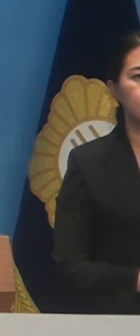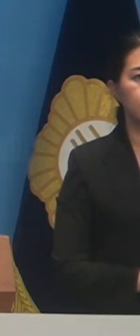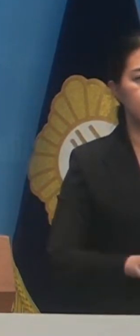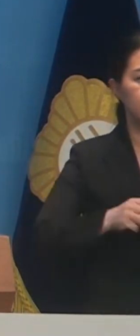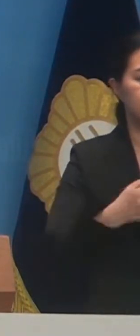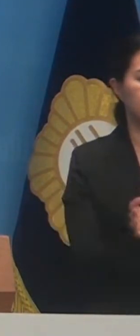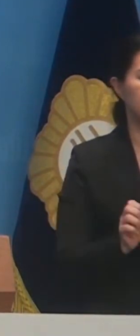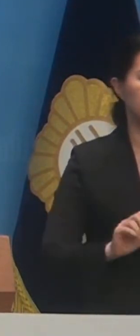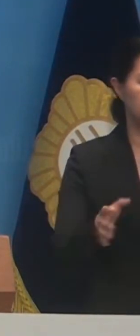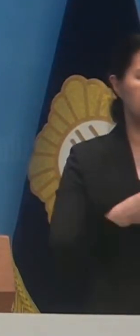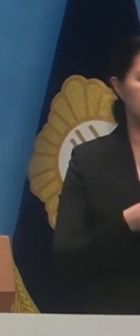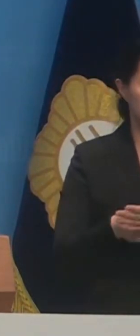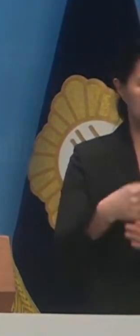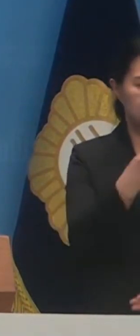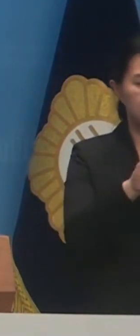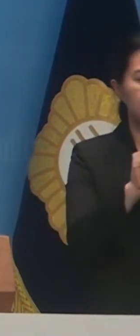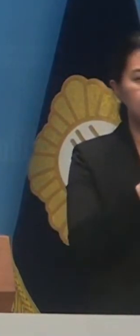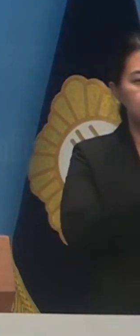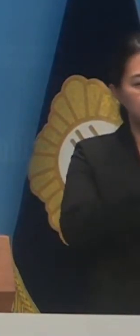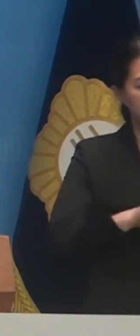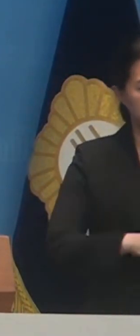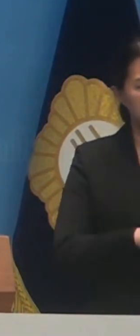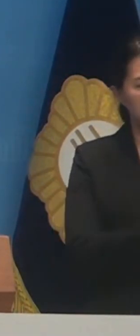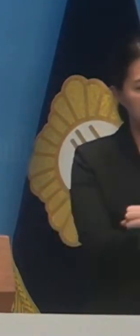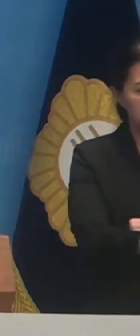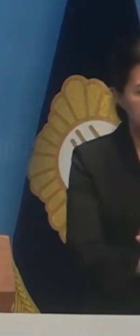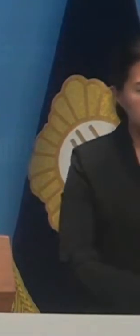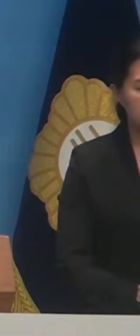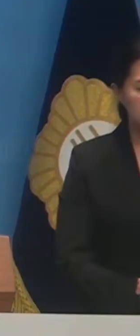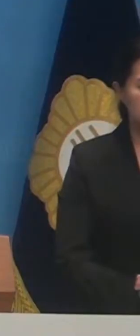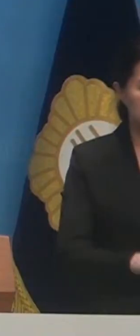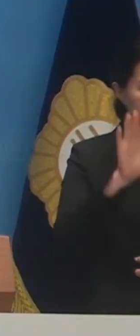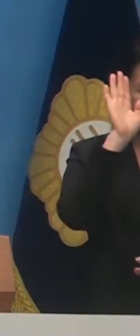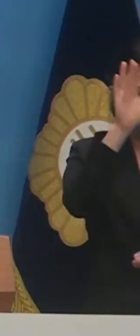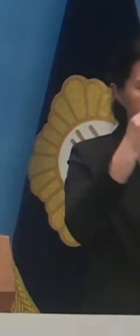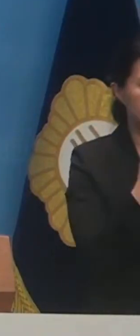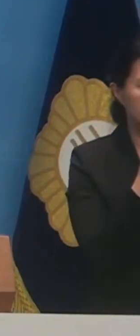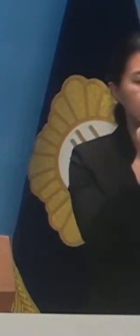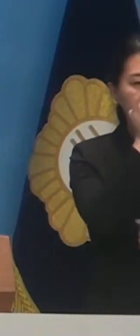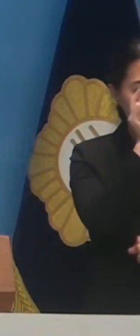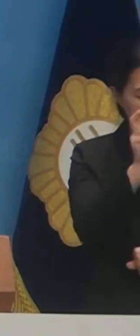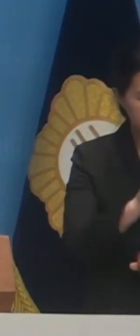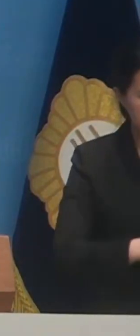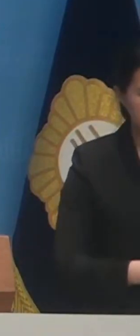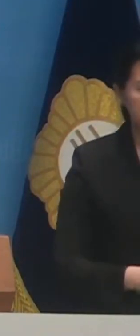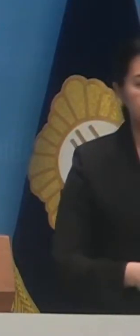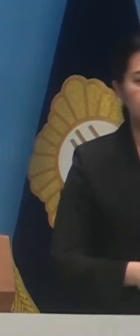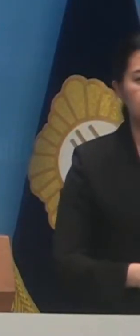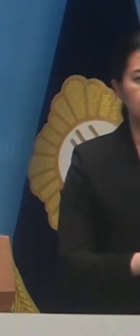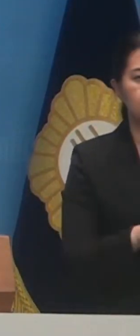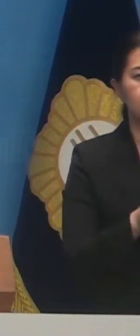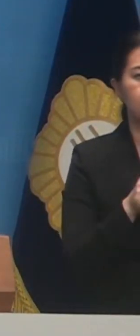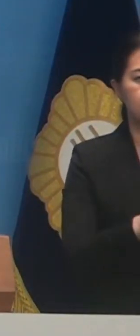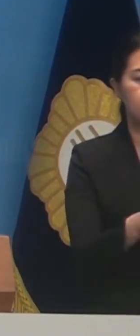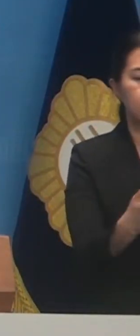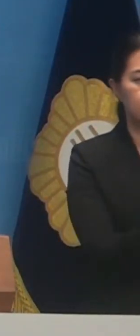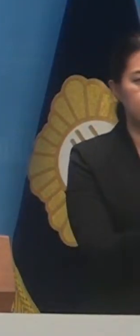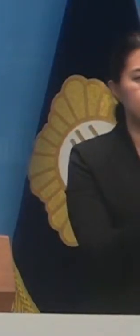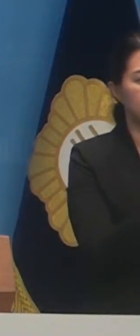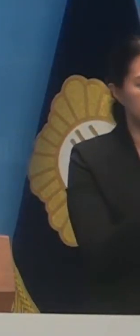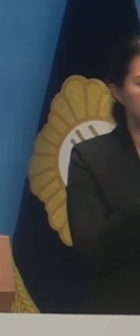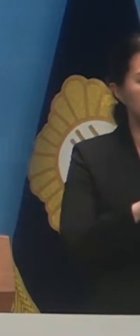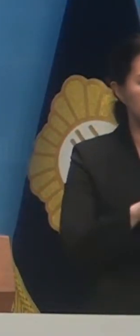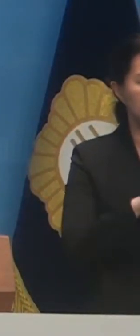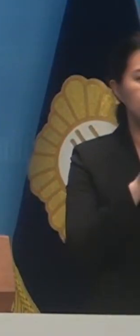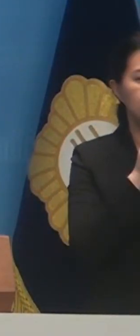국민의힘 해산 청구 1000만 서명 운동의 추진 배경은 차후 설명이 될 예정이니까 추진단 구성 배경에 관해 보고를